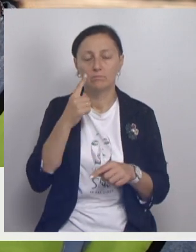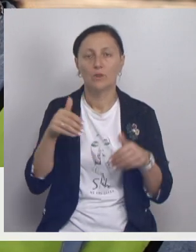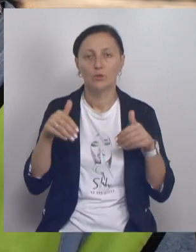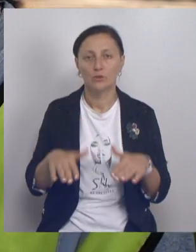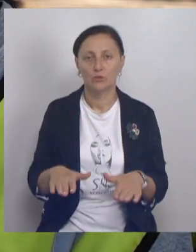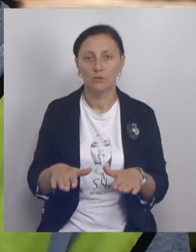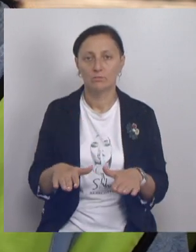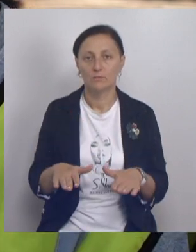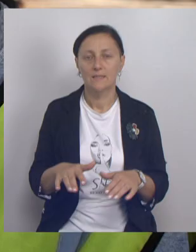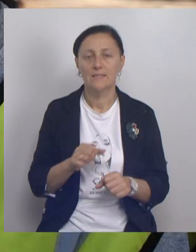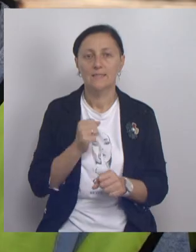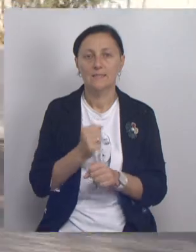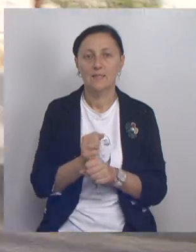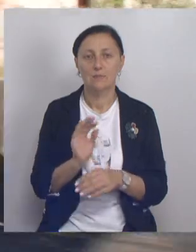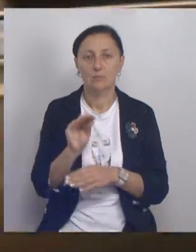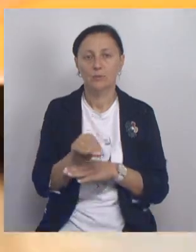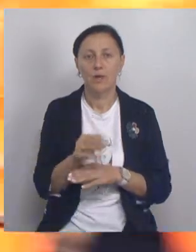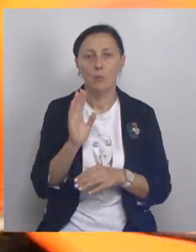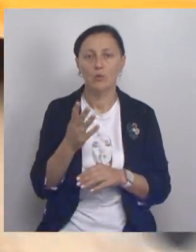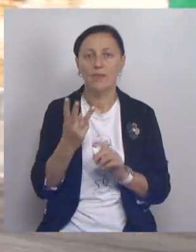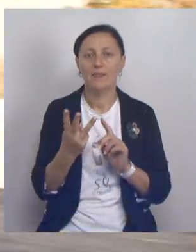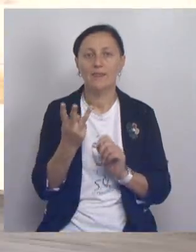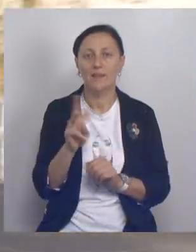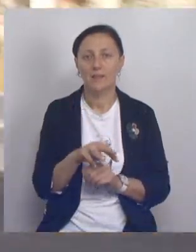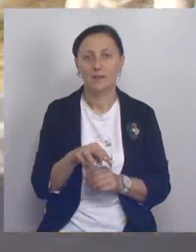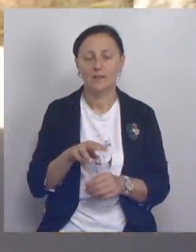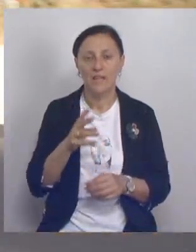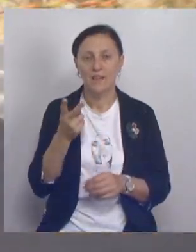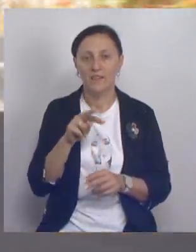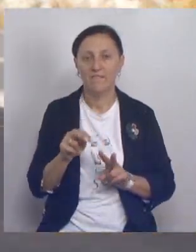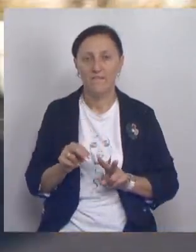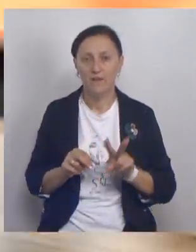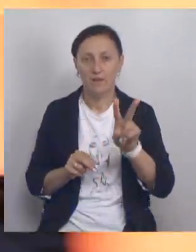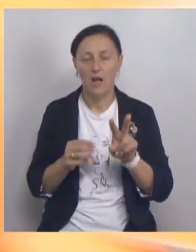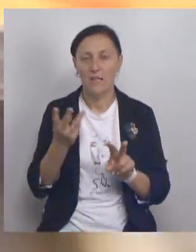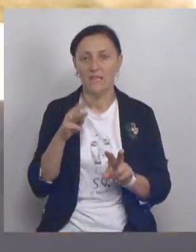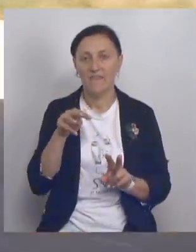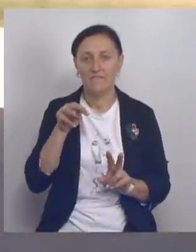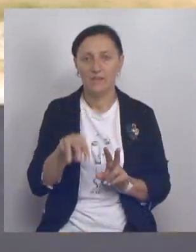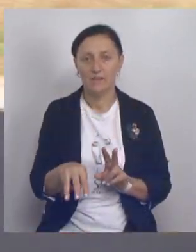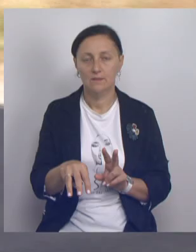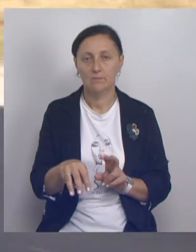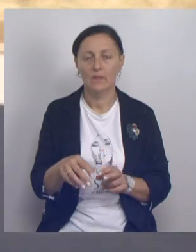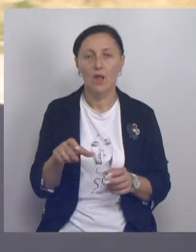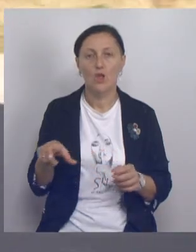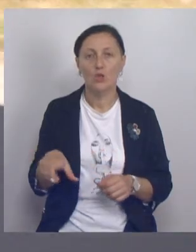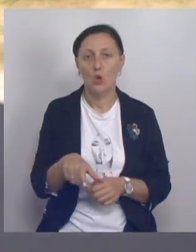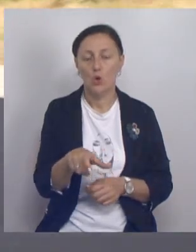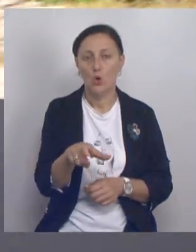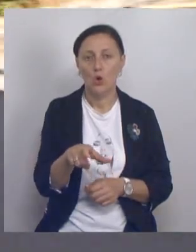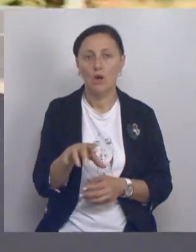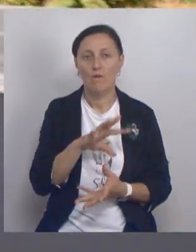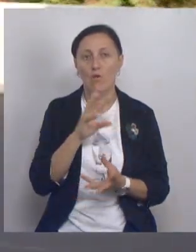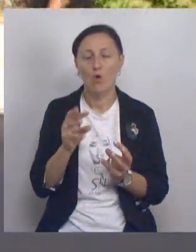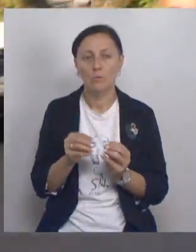решение сделать 3 полосы движения, 2 на подъем, 1 вниз. Дорога, в принципе, по своей сути